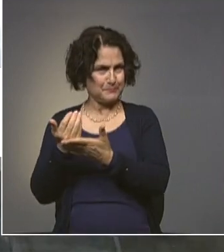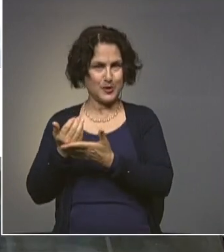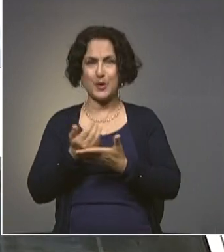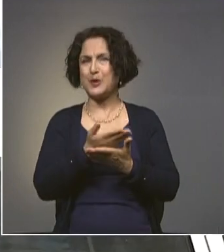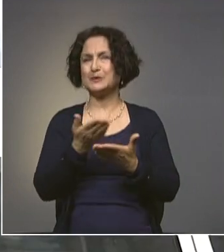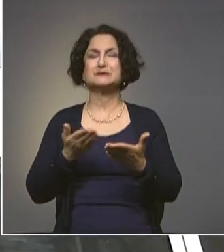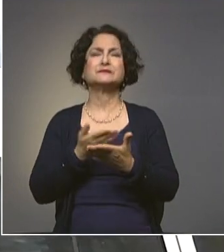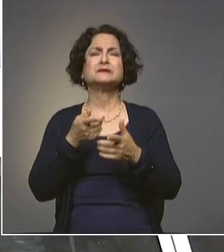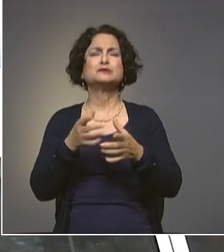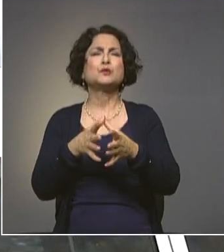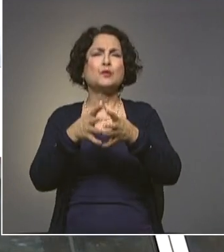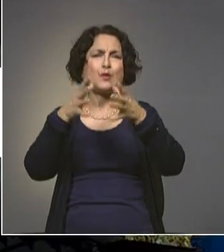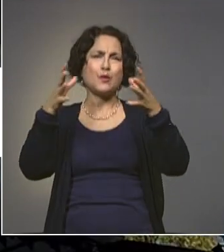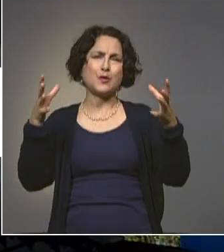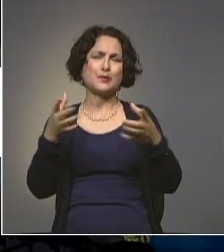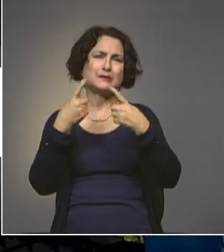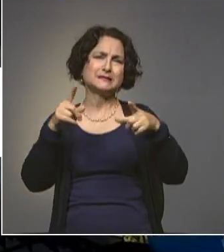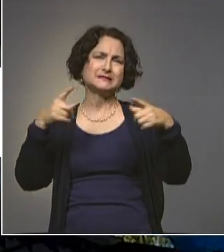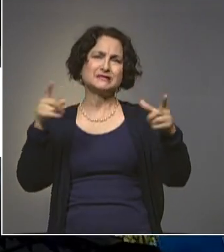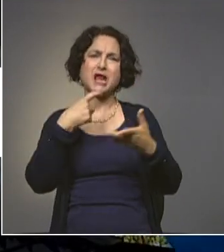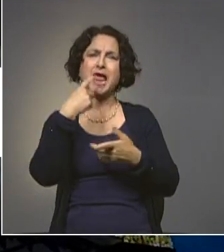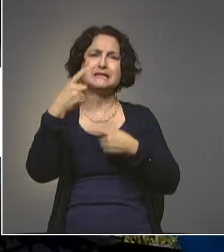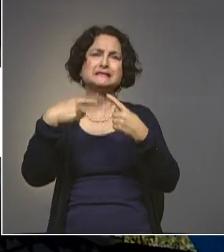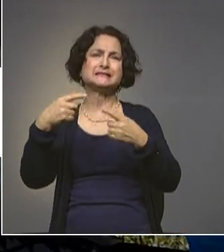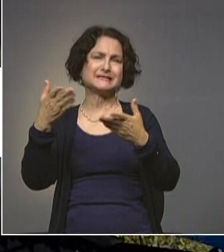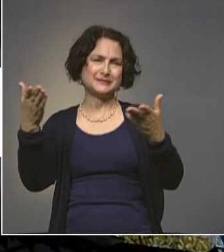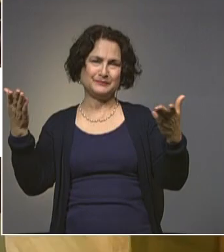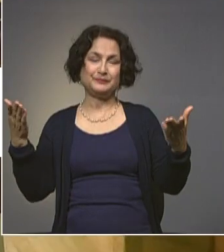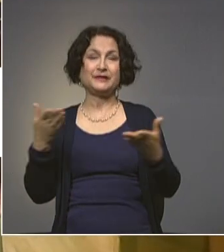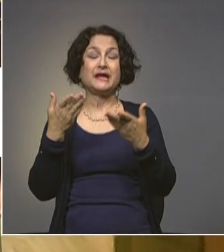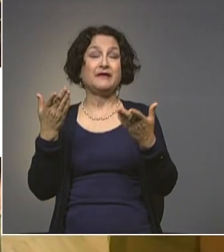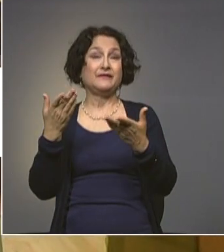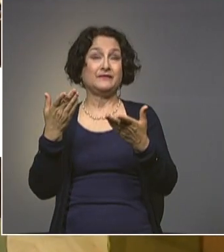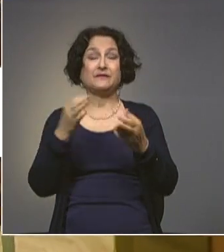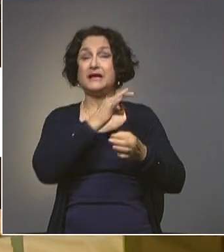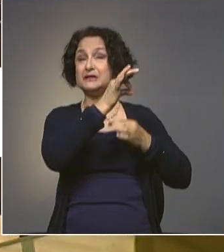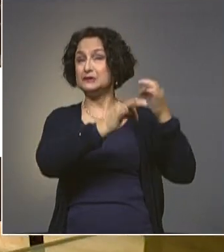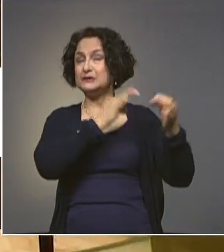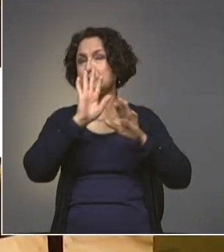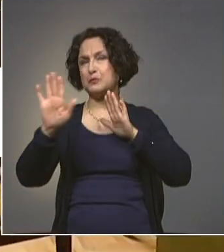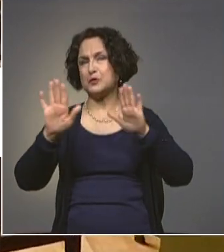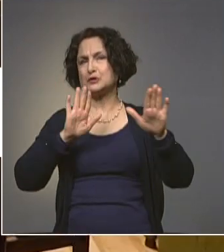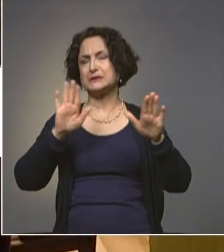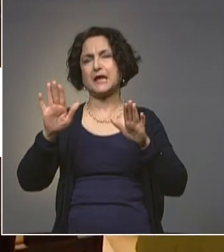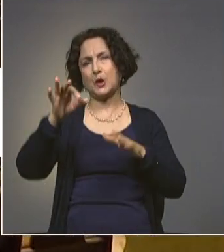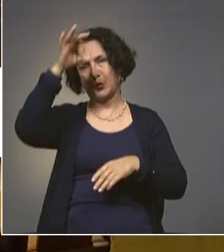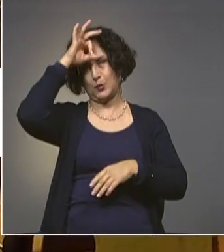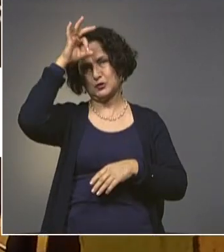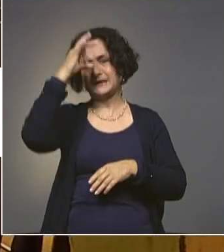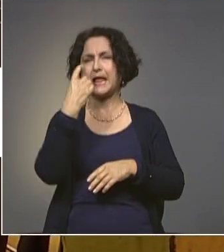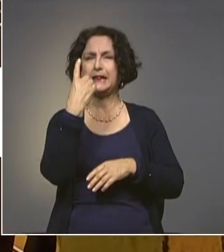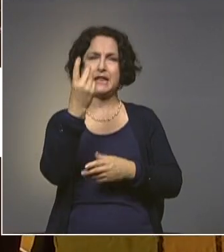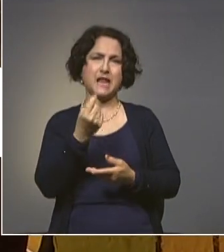те са огромни и на много езици. В историческия музей учениците ще продължават да плащат 1 лев, но се увеличава входа